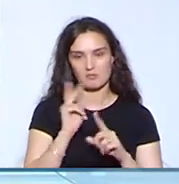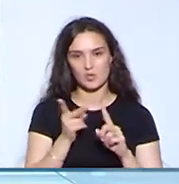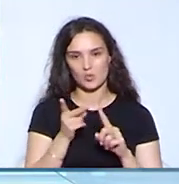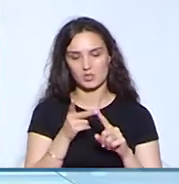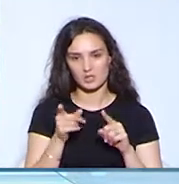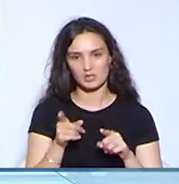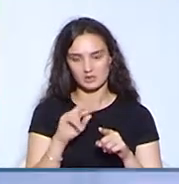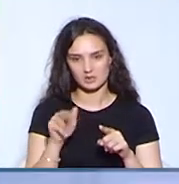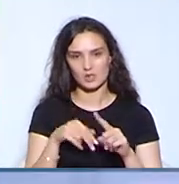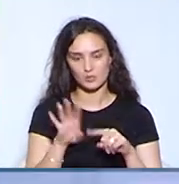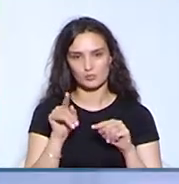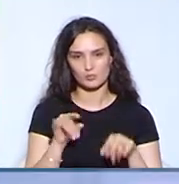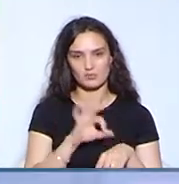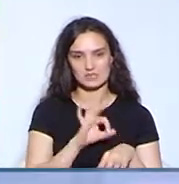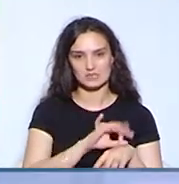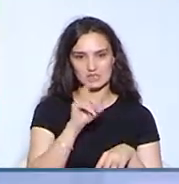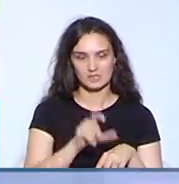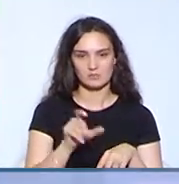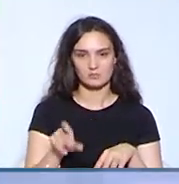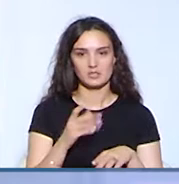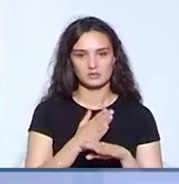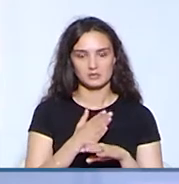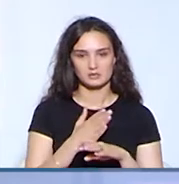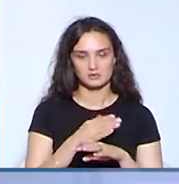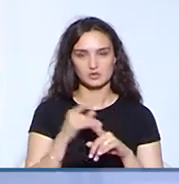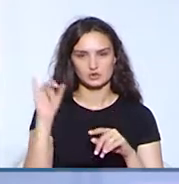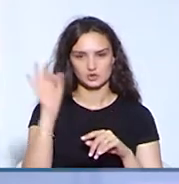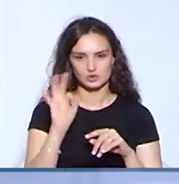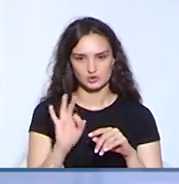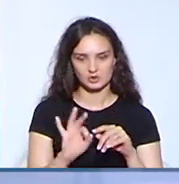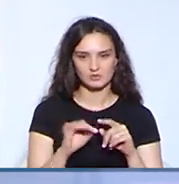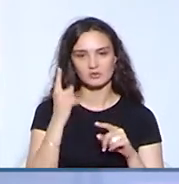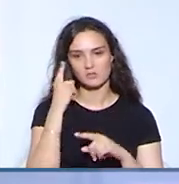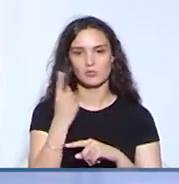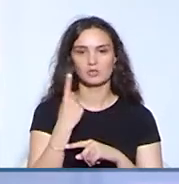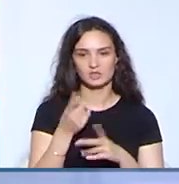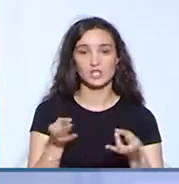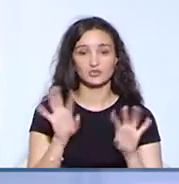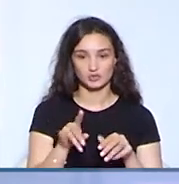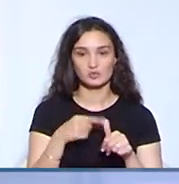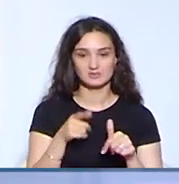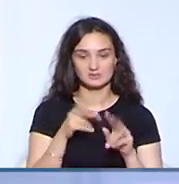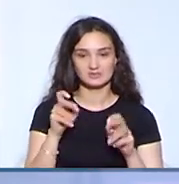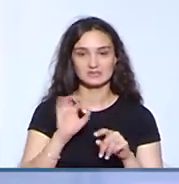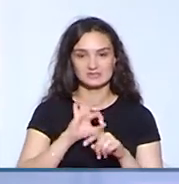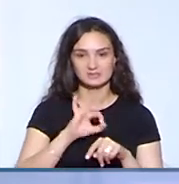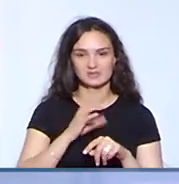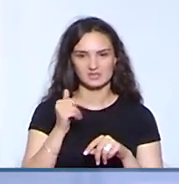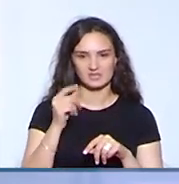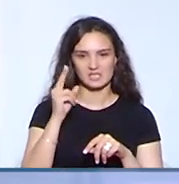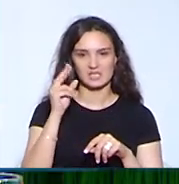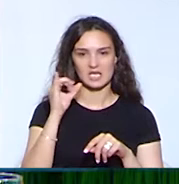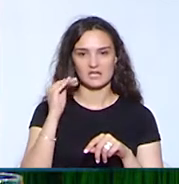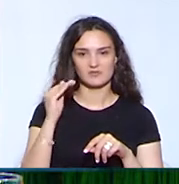პათოგნომური გოლი და უფრო პაციენტები დეზორიენტირებული ხდებიან, ხშირად დაბოლი დარჩაო, ნათქვამია. სწორედ ეს დაბოლი